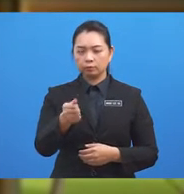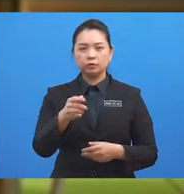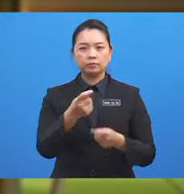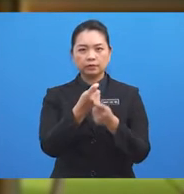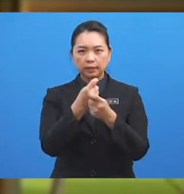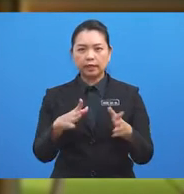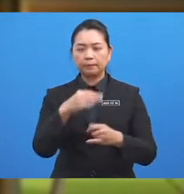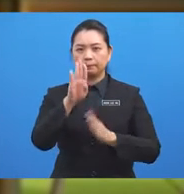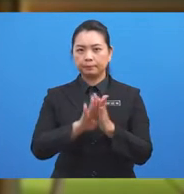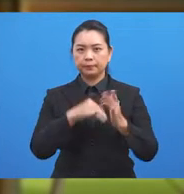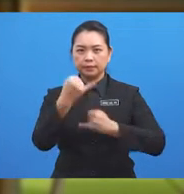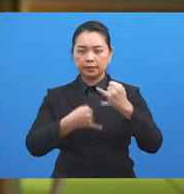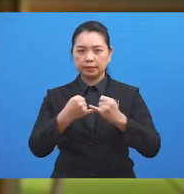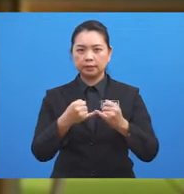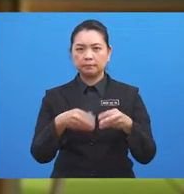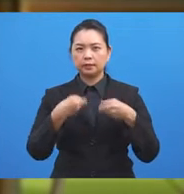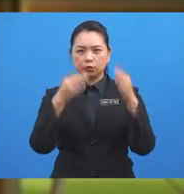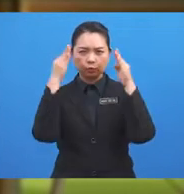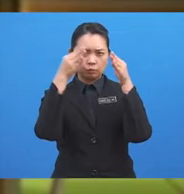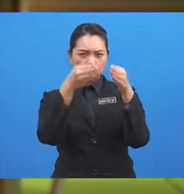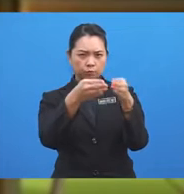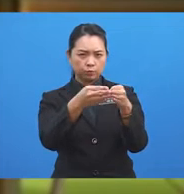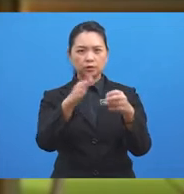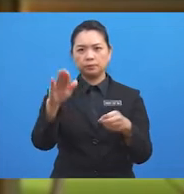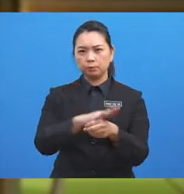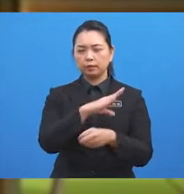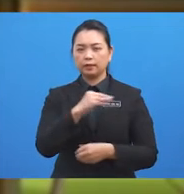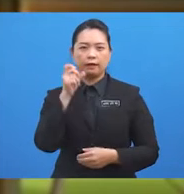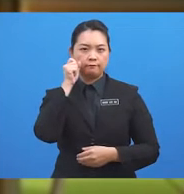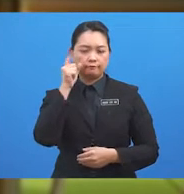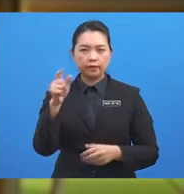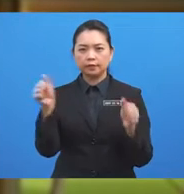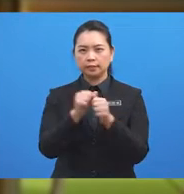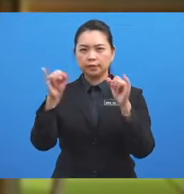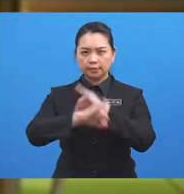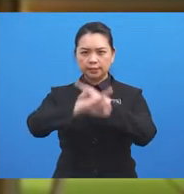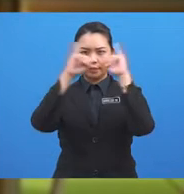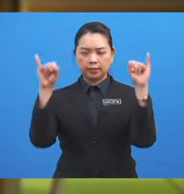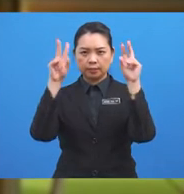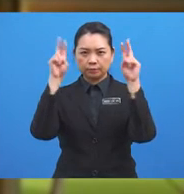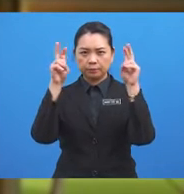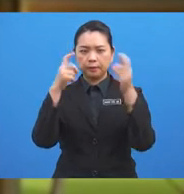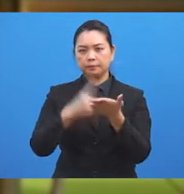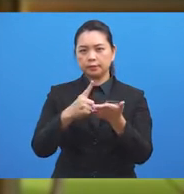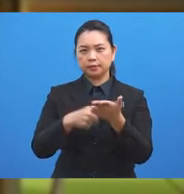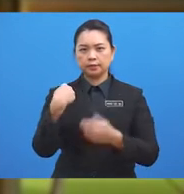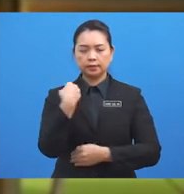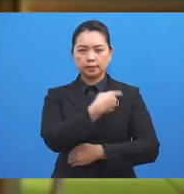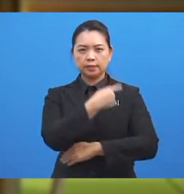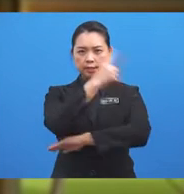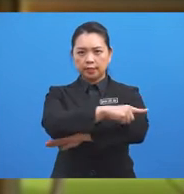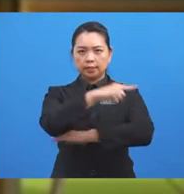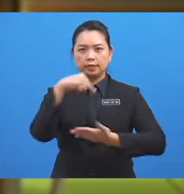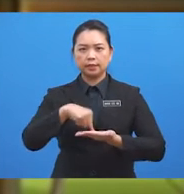telah berjaya memberi tumpuan sepenuhnya dan memahami dengan jelas topik perbincangan kita